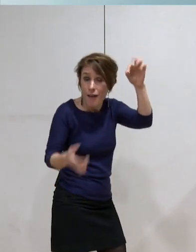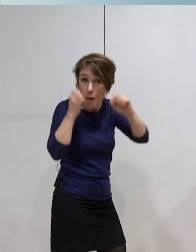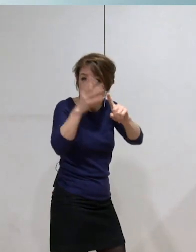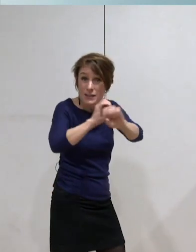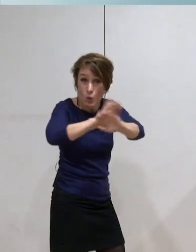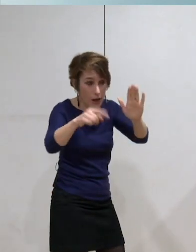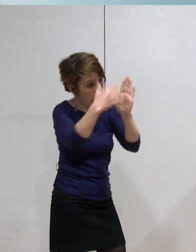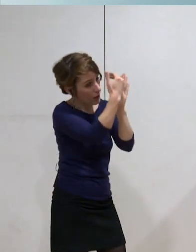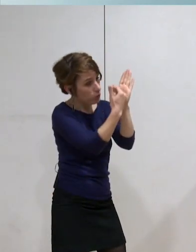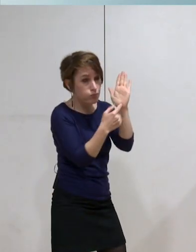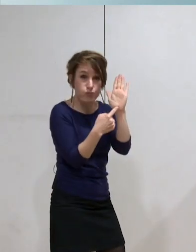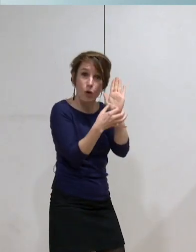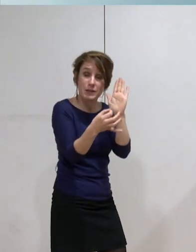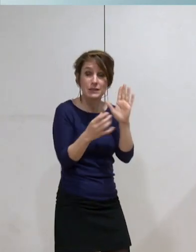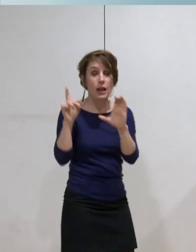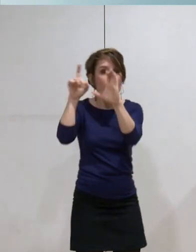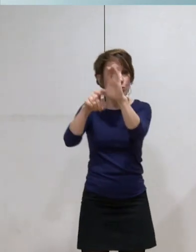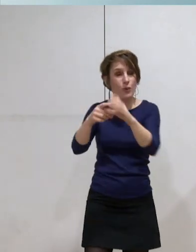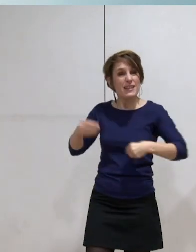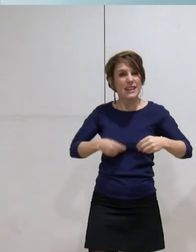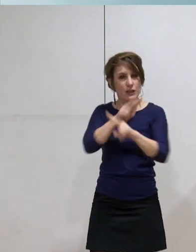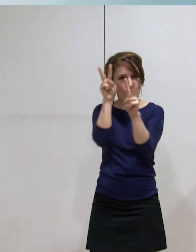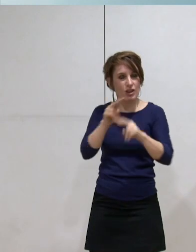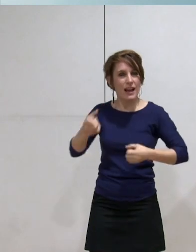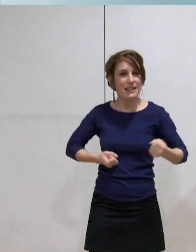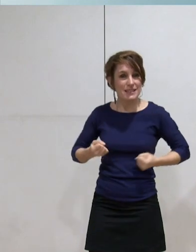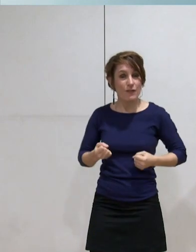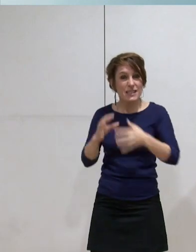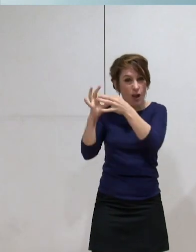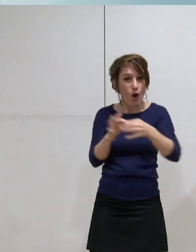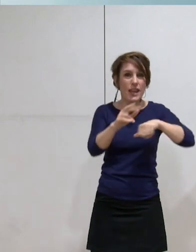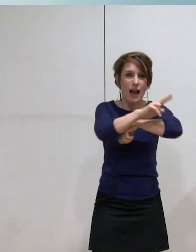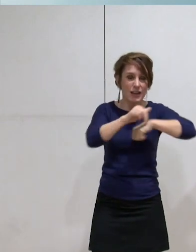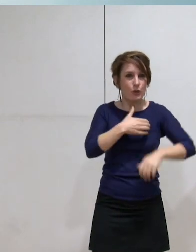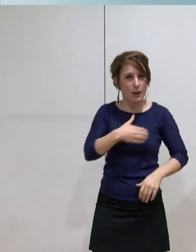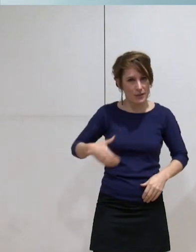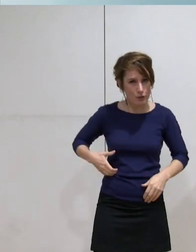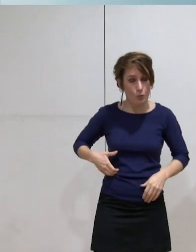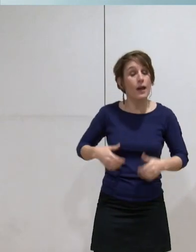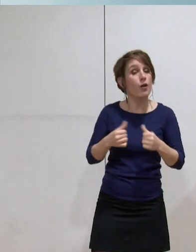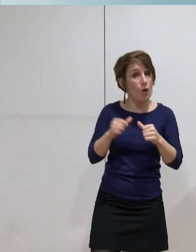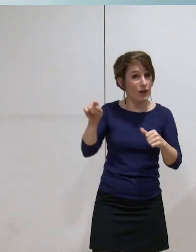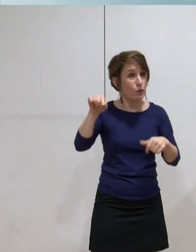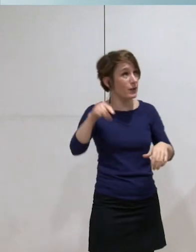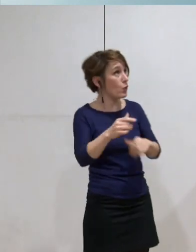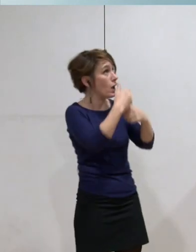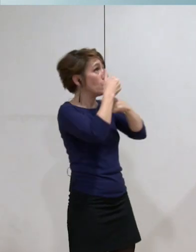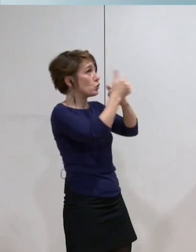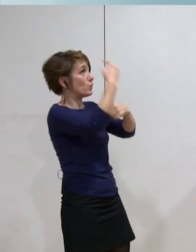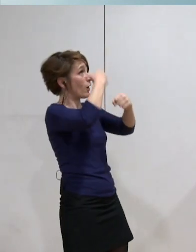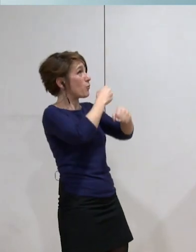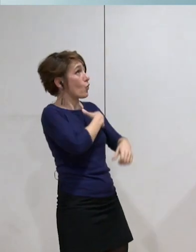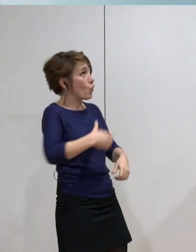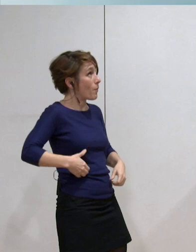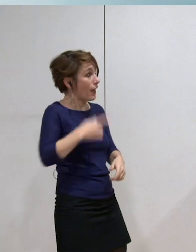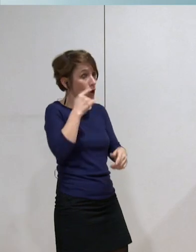ce poste là rattaché à la Direction Générale des Services en lien avec le cabinet du maire devra à la demande du cabinet du maire élaborer les stratégies de